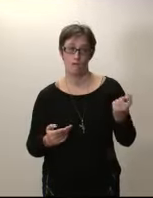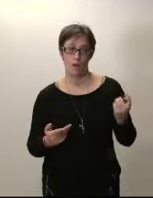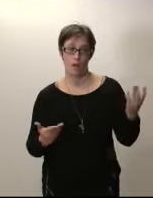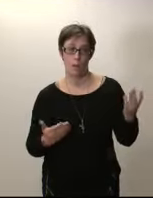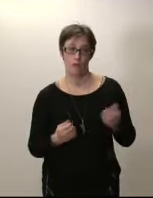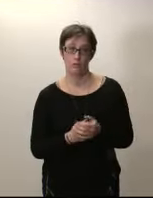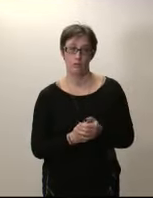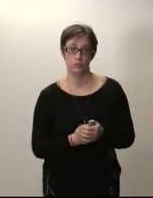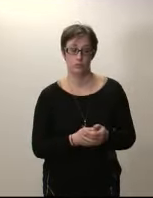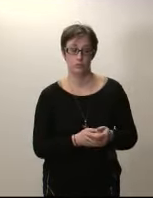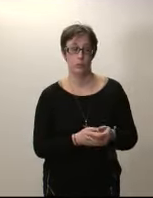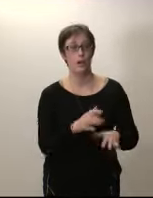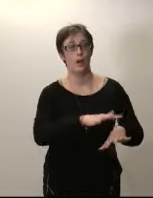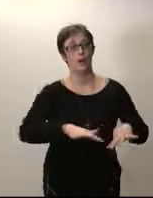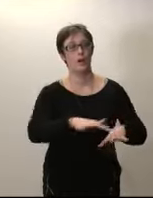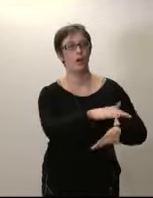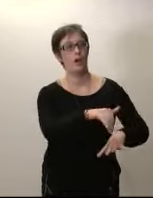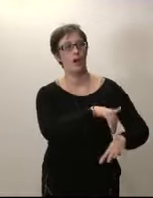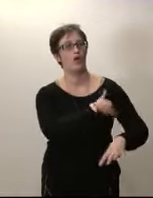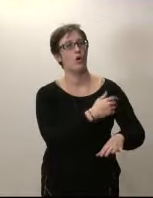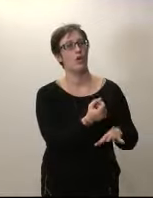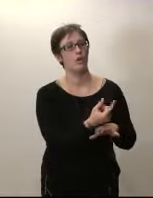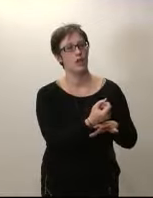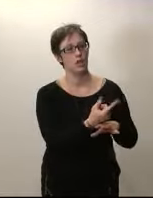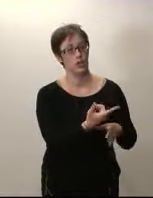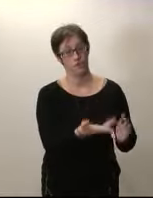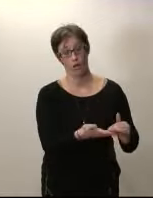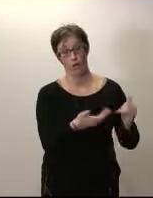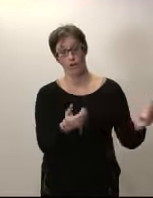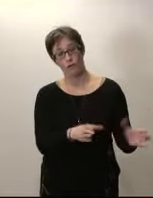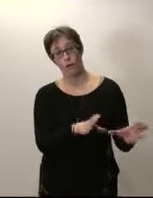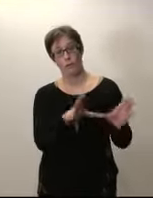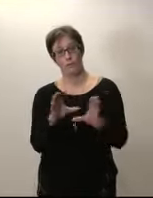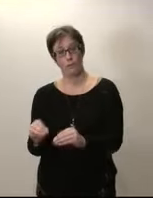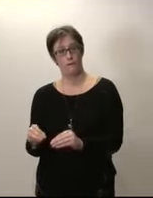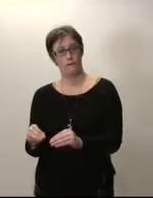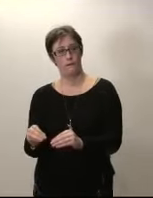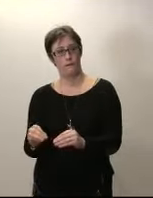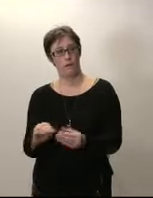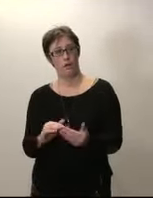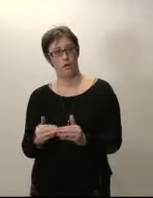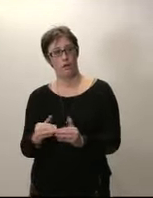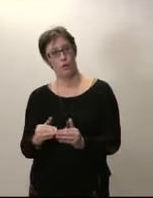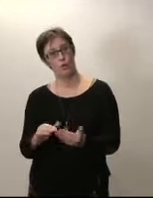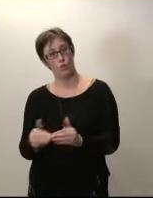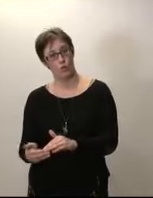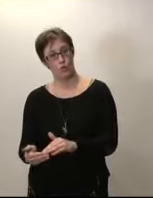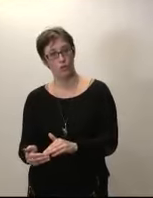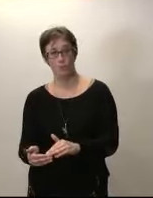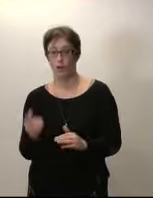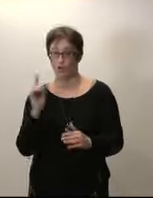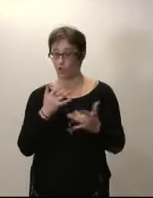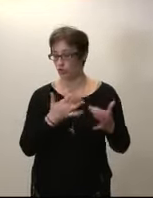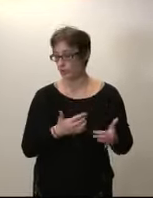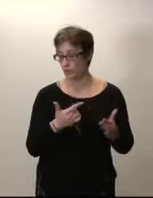du transfert des agents de déchets, puisque en dehors de ce transfert, on a en 2015 le même chiffre qu'en